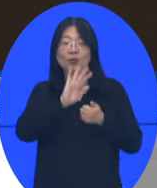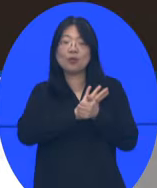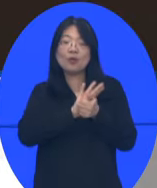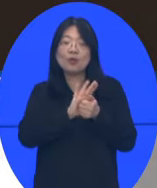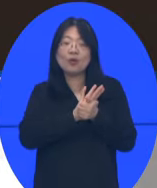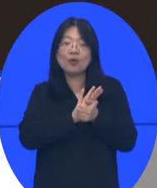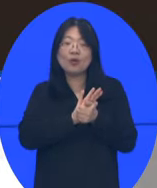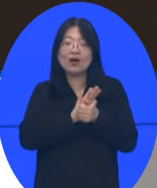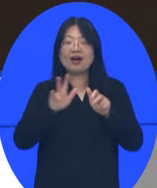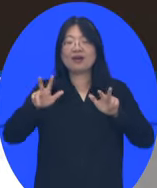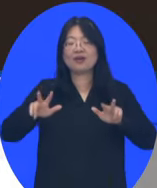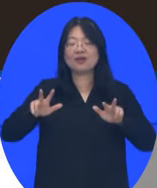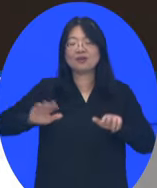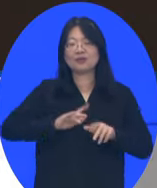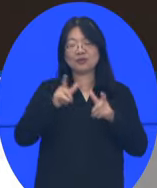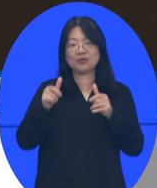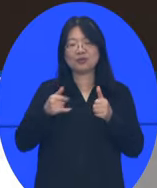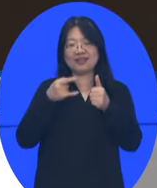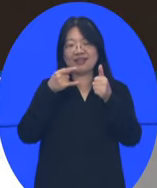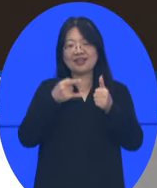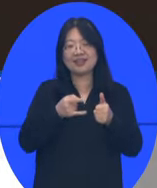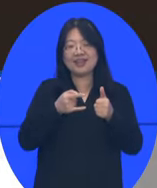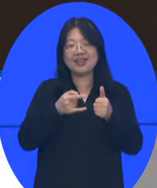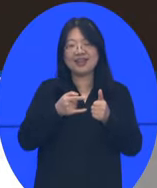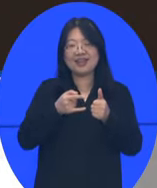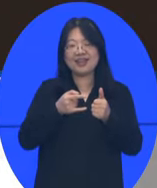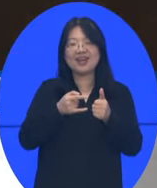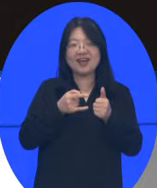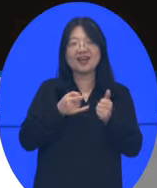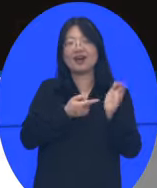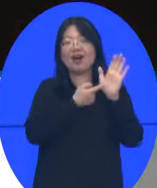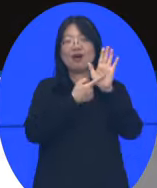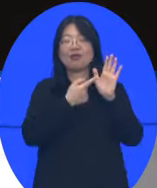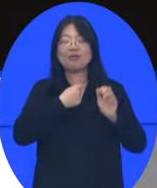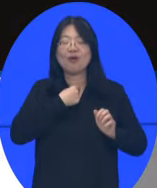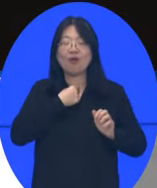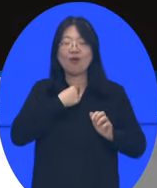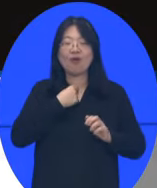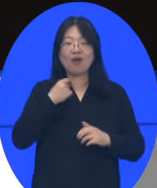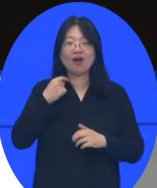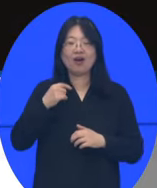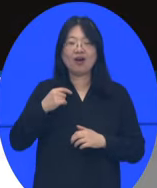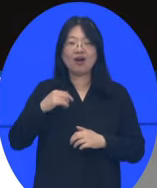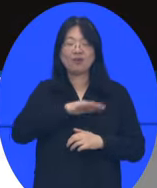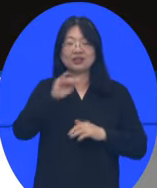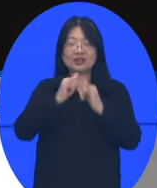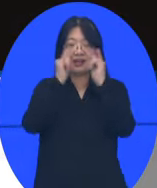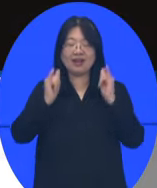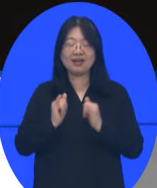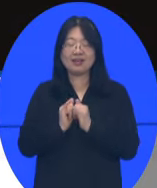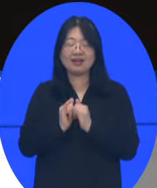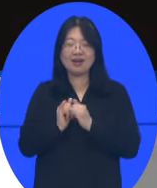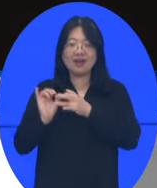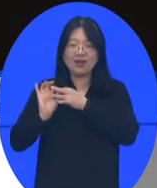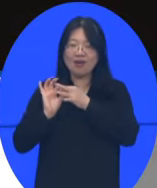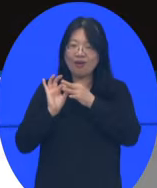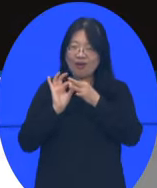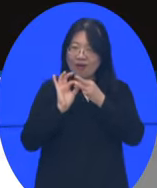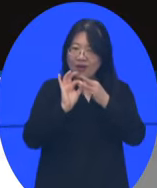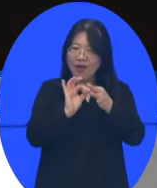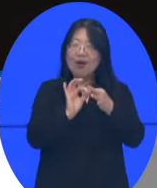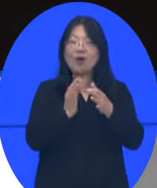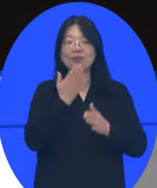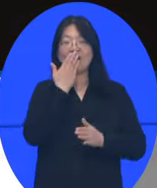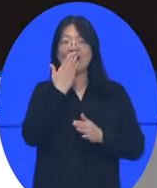돌봄을 이제 우리 도민들에게 제시하려고 합니다 우리 사회가 지속 가능하게 가게끔